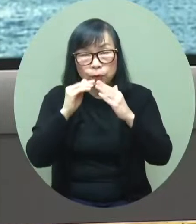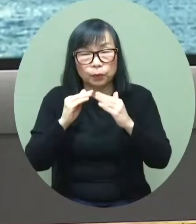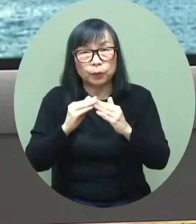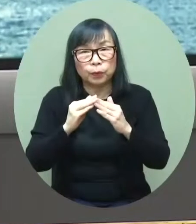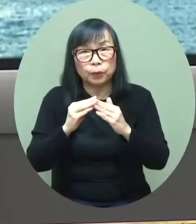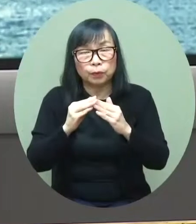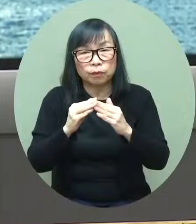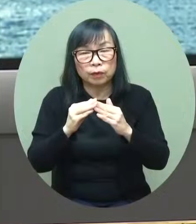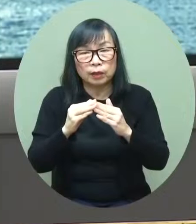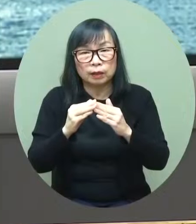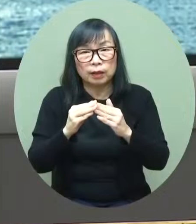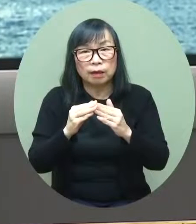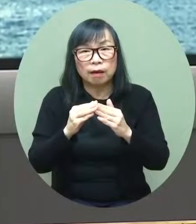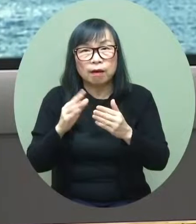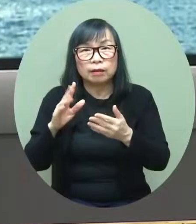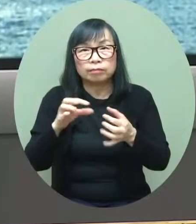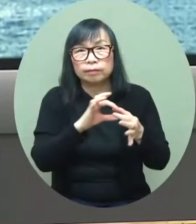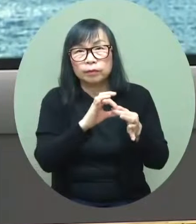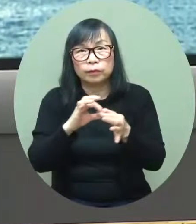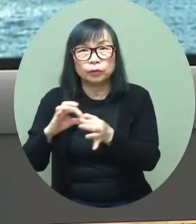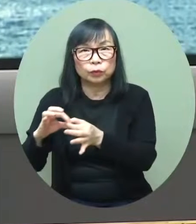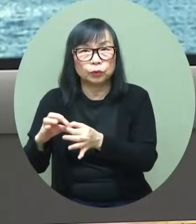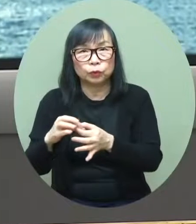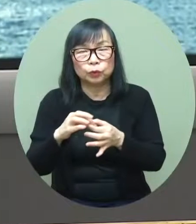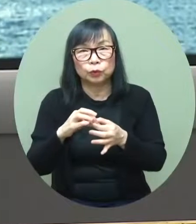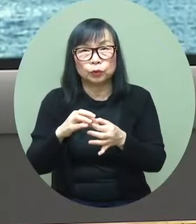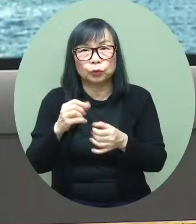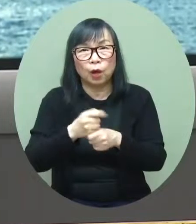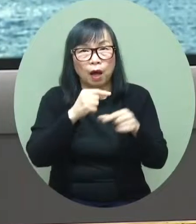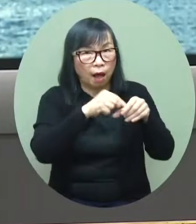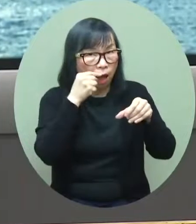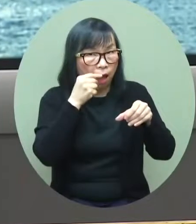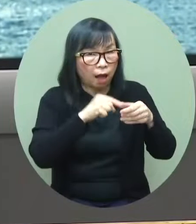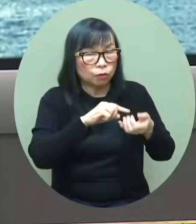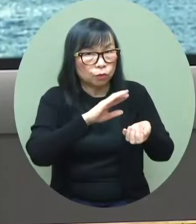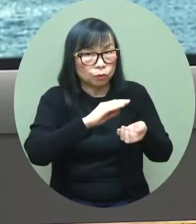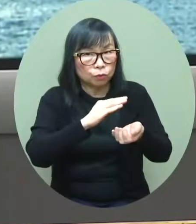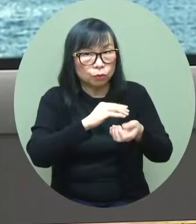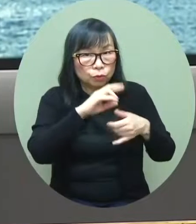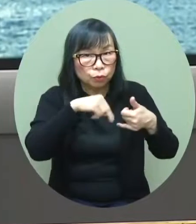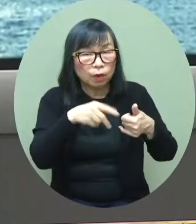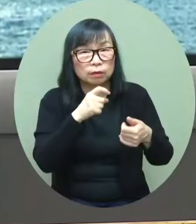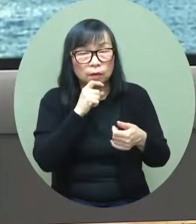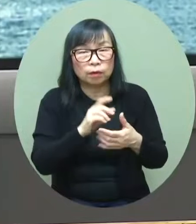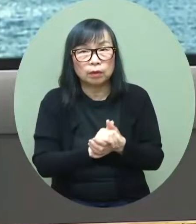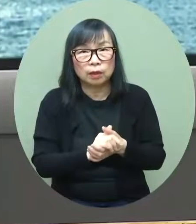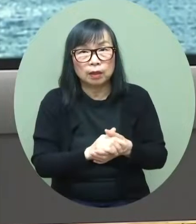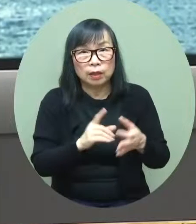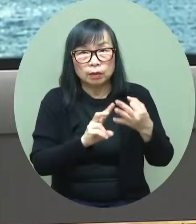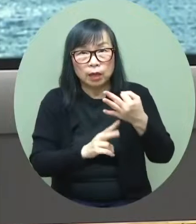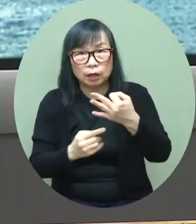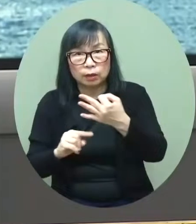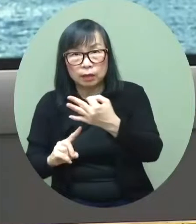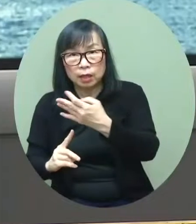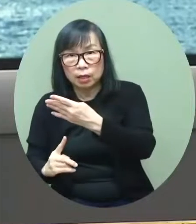那他都一連串有做了幾個的核酸測試的，那由3月22號到4月